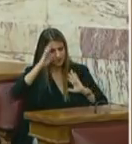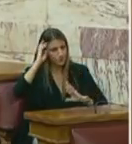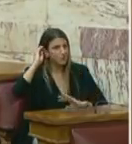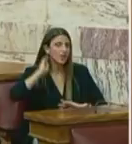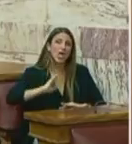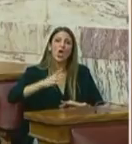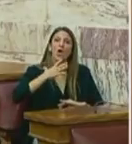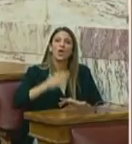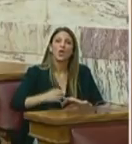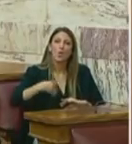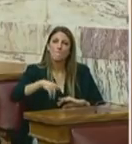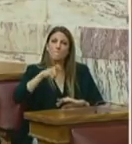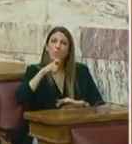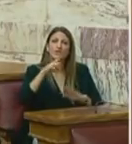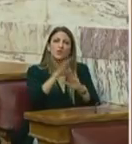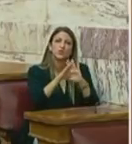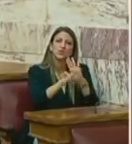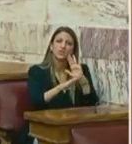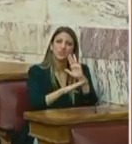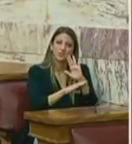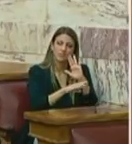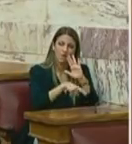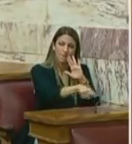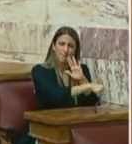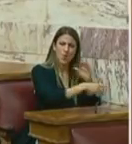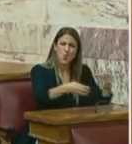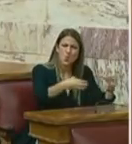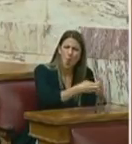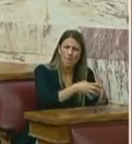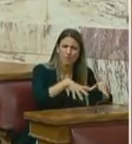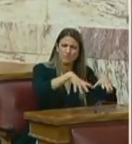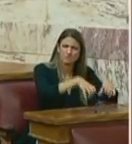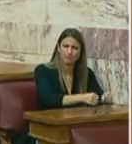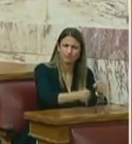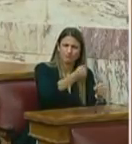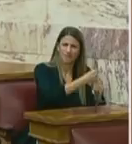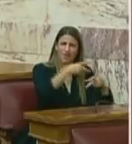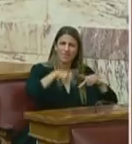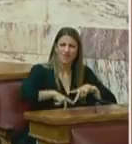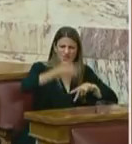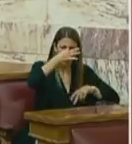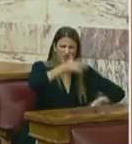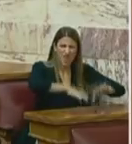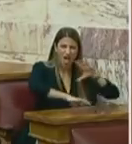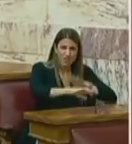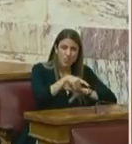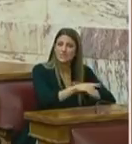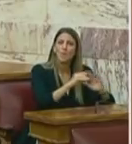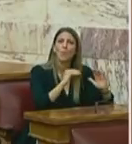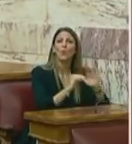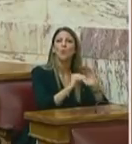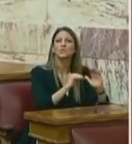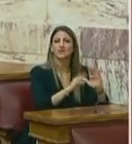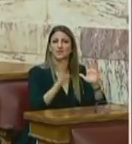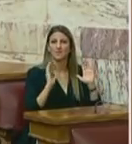το πολιτικό σύστημα που εξέθρεψε τη διαφθορά φρόντισε να δημιουργήσει ένα πλαίσιο προστασίας,